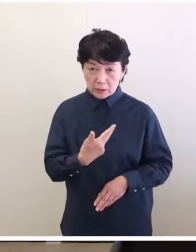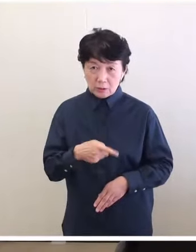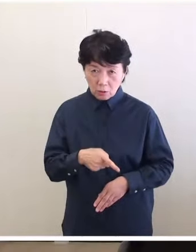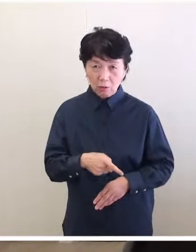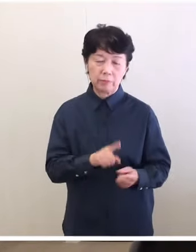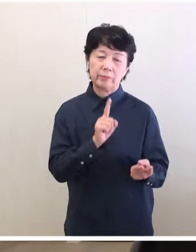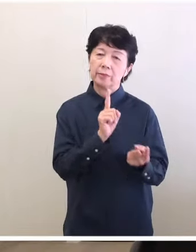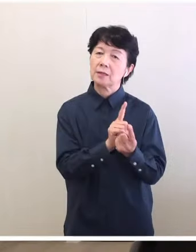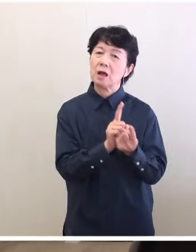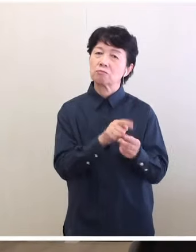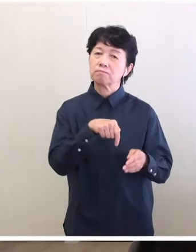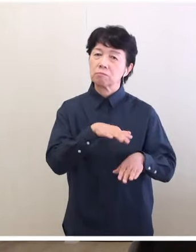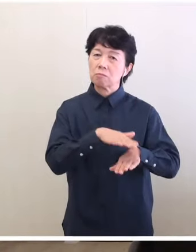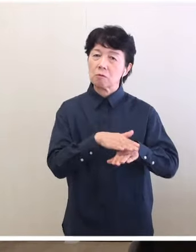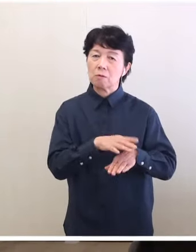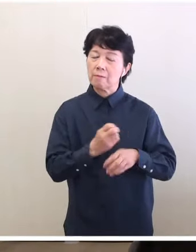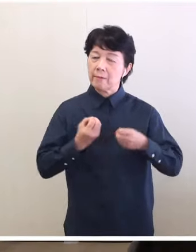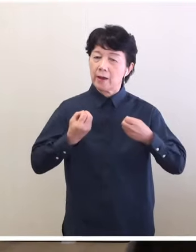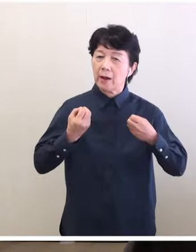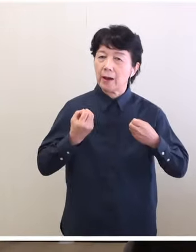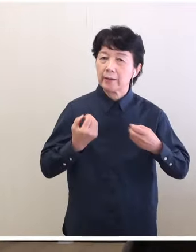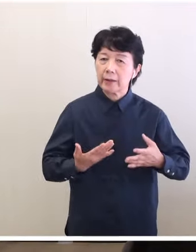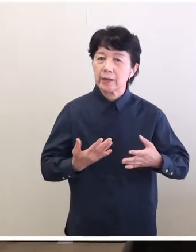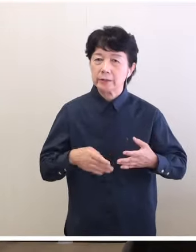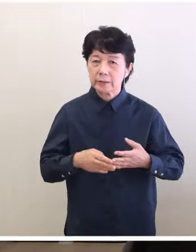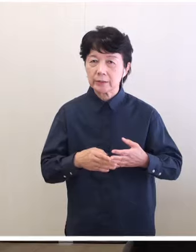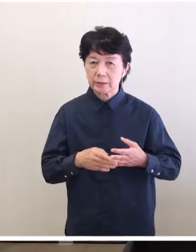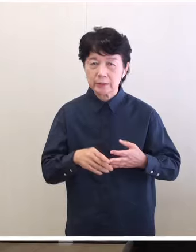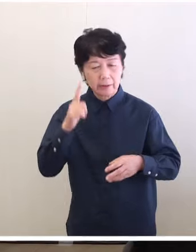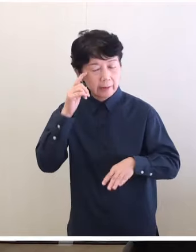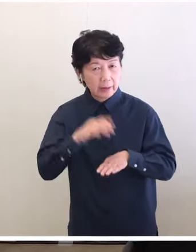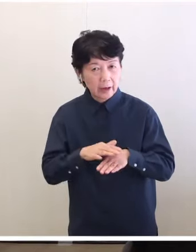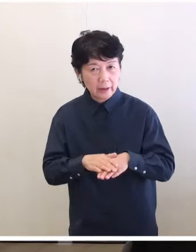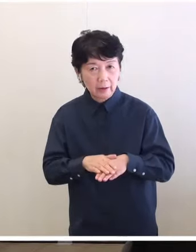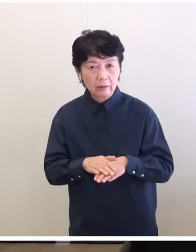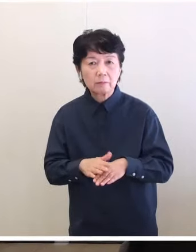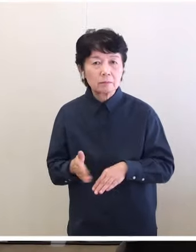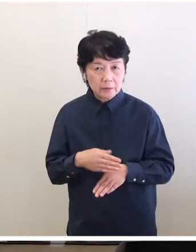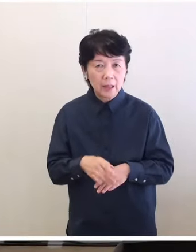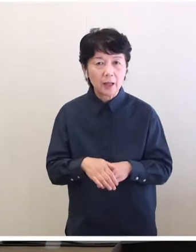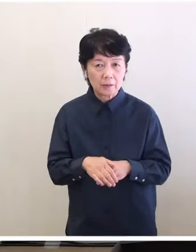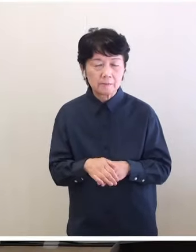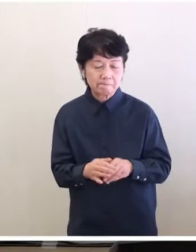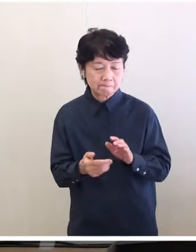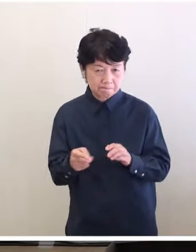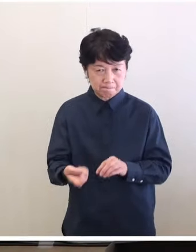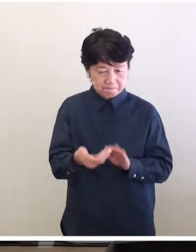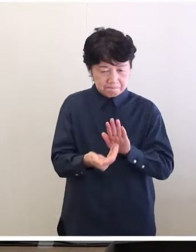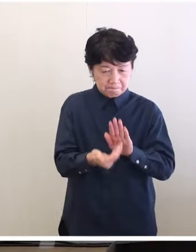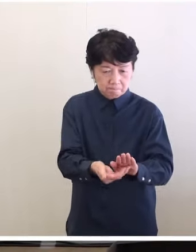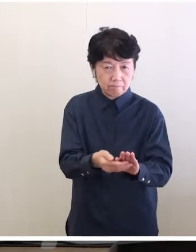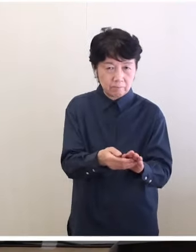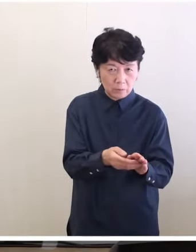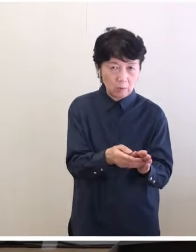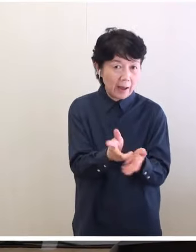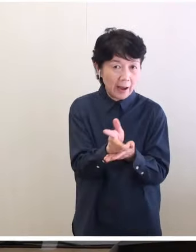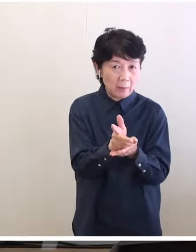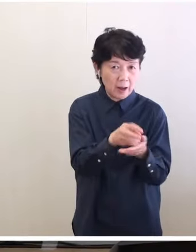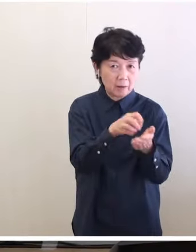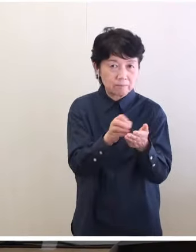として新たなタイプの新たな観点からの防犯カメラを増設をいた